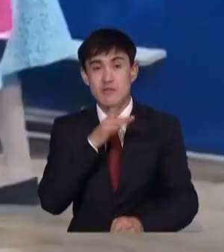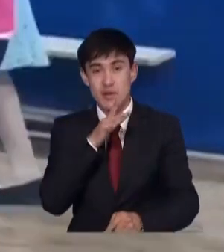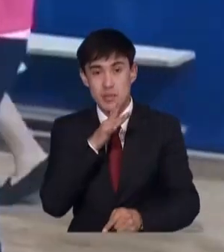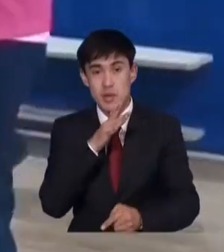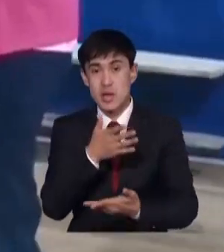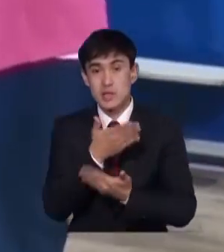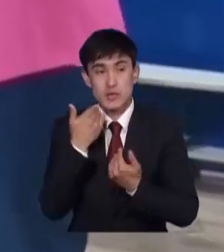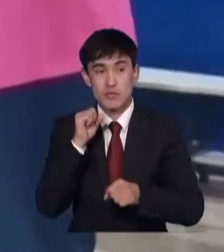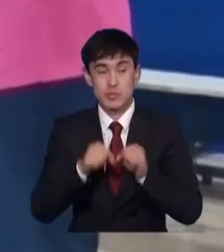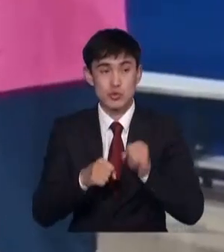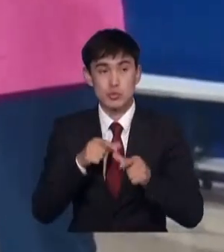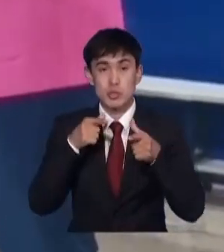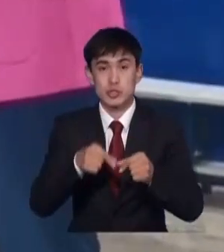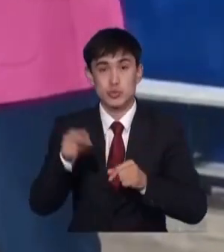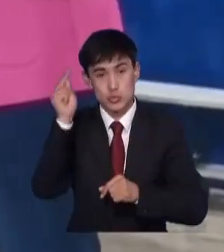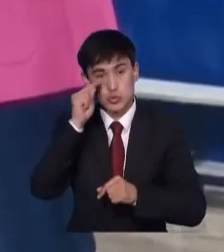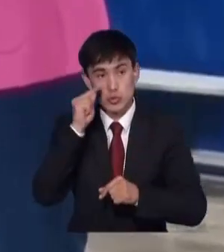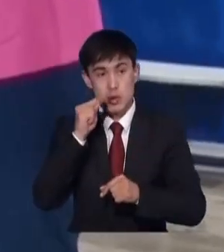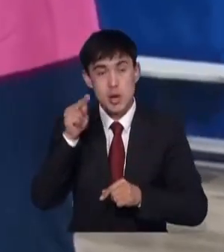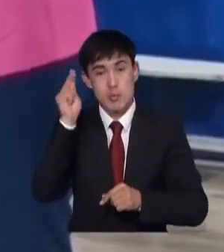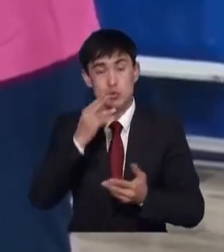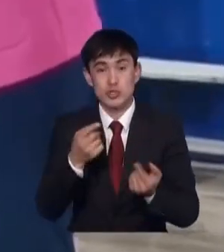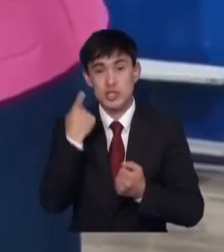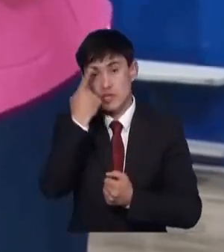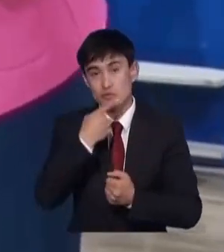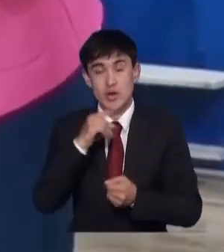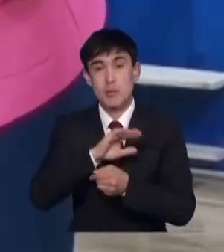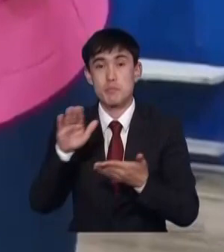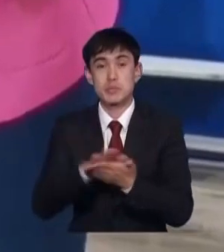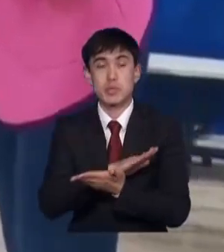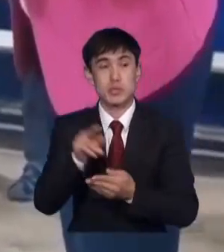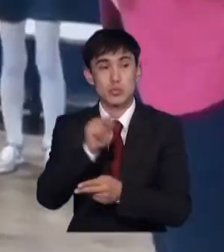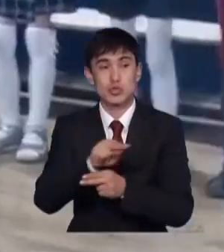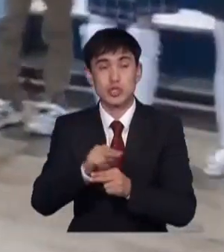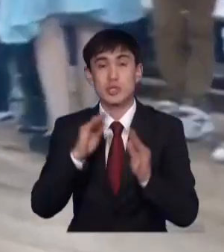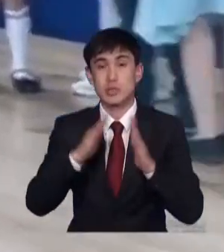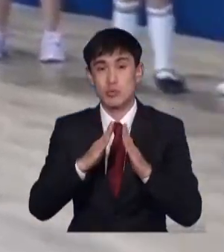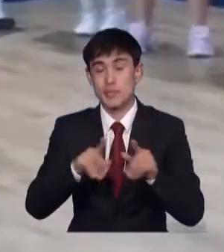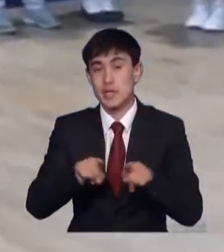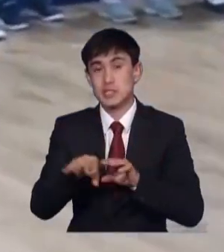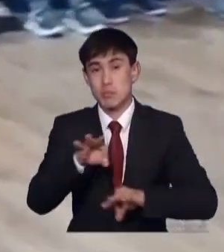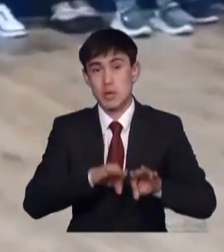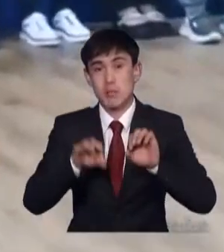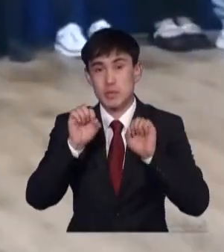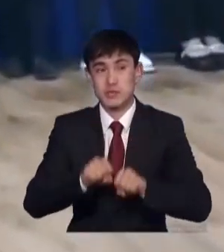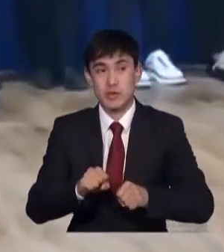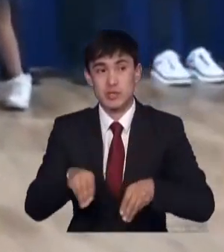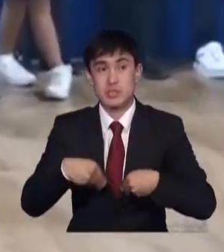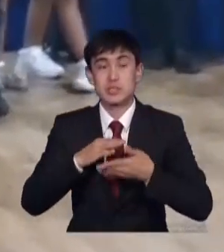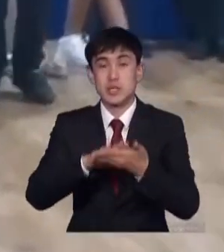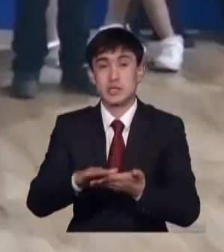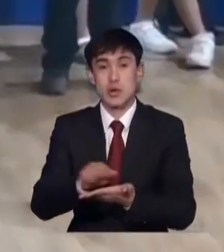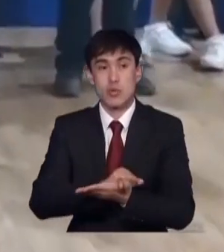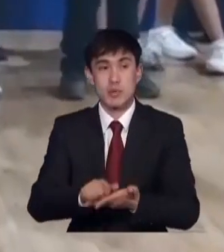имеющих возможности посещать учёбу получить индивидуальное бесплатное обучение на дому также проект позволяет сдать документы и